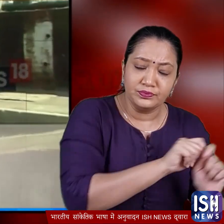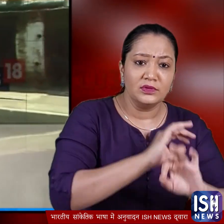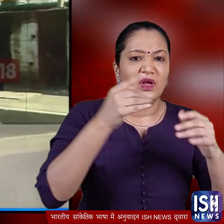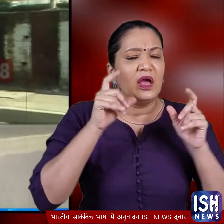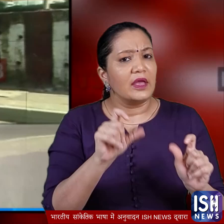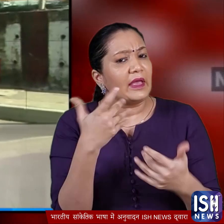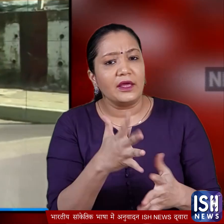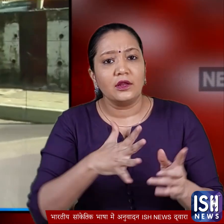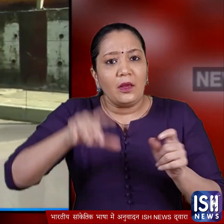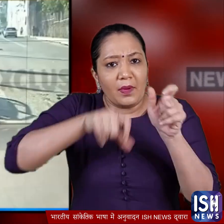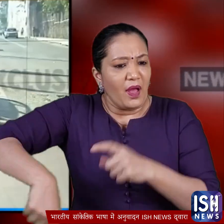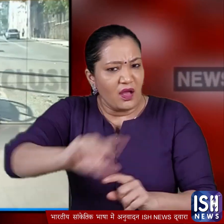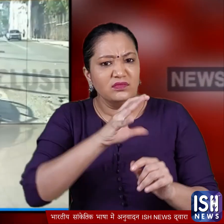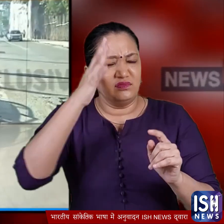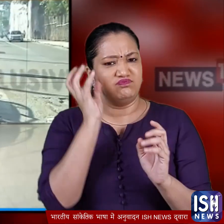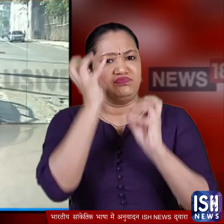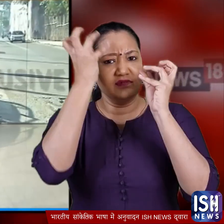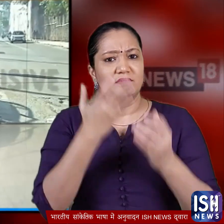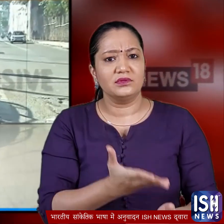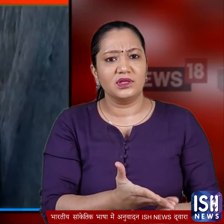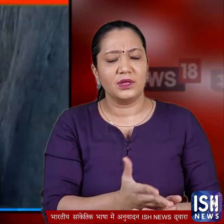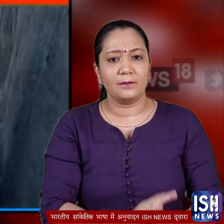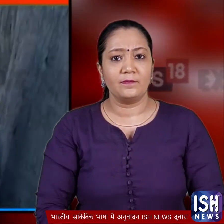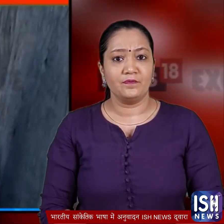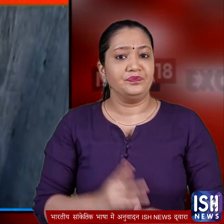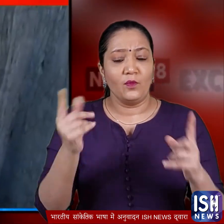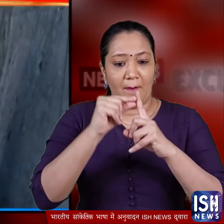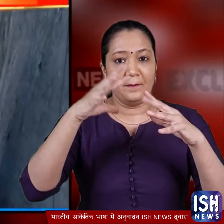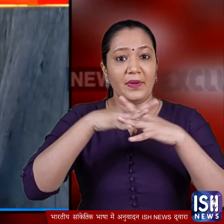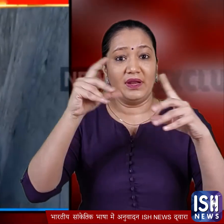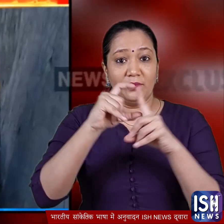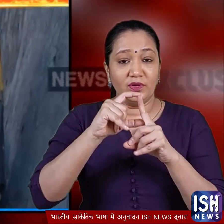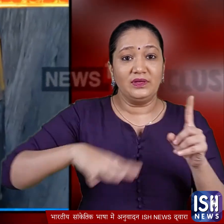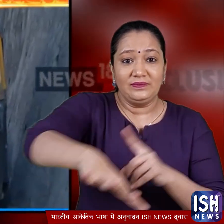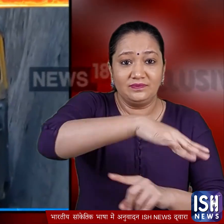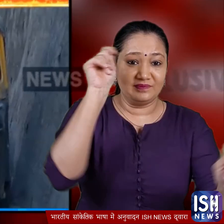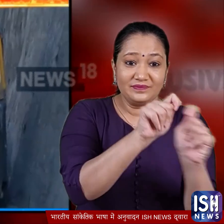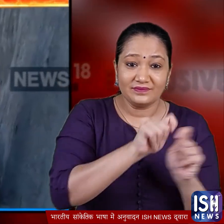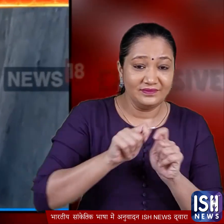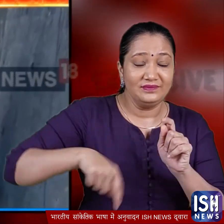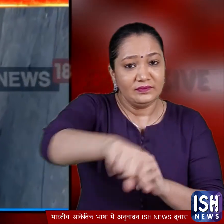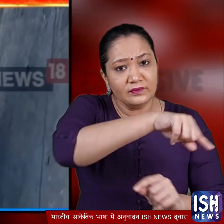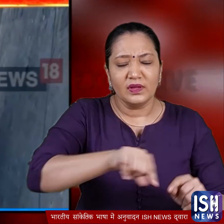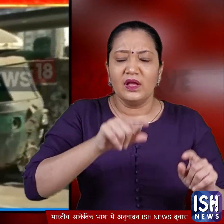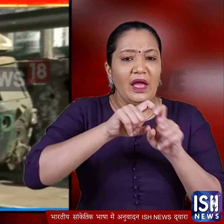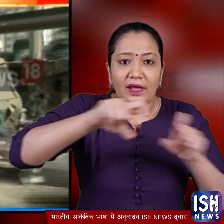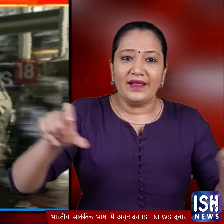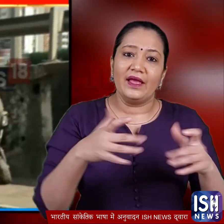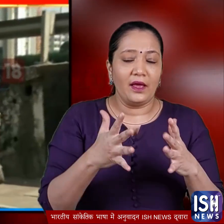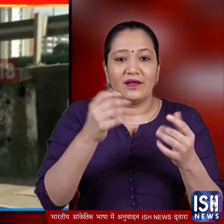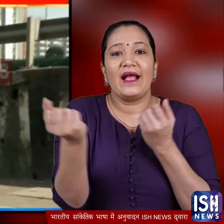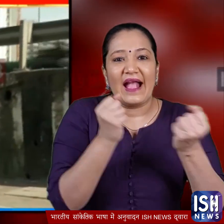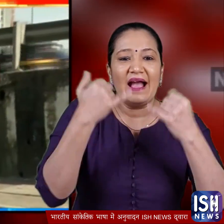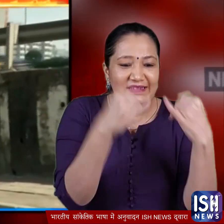की वजह से उस इलाके में रहने वाले लोग बेहद नाराज हैं, क्योंकि पीडब्ल्यूडी की तरफ से जिस ठेकेदार को यह काम दिया गया था उसने